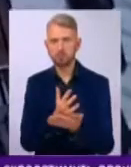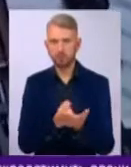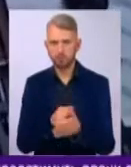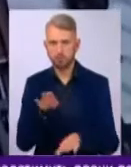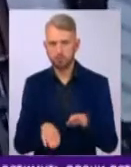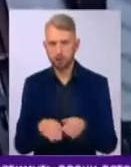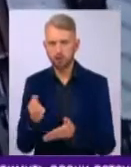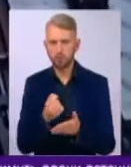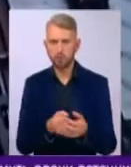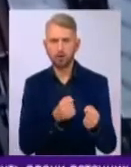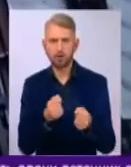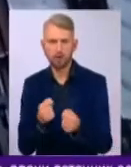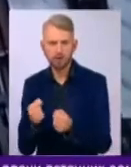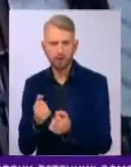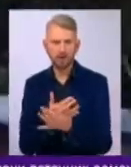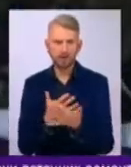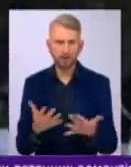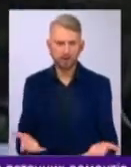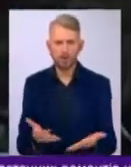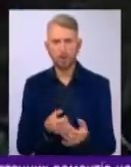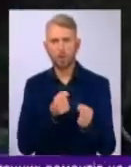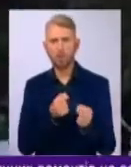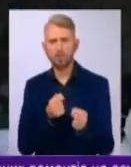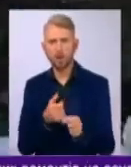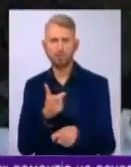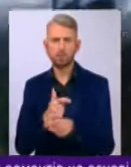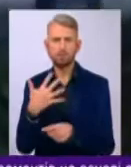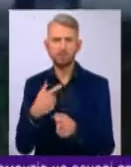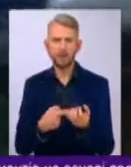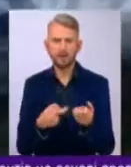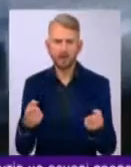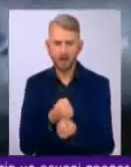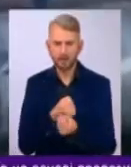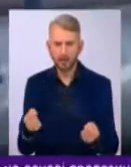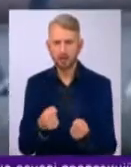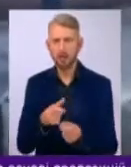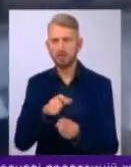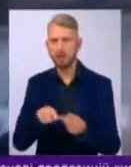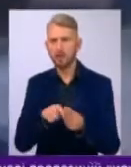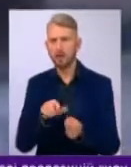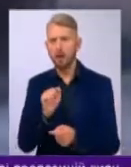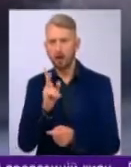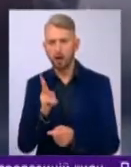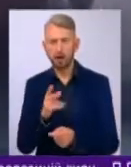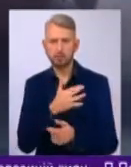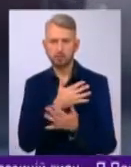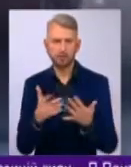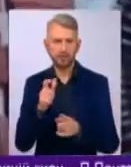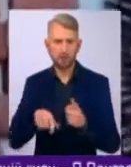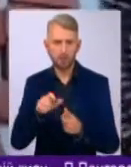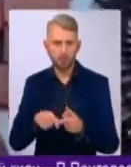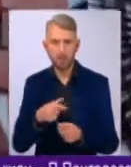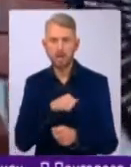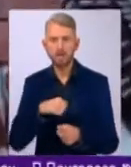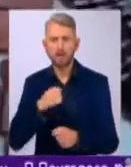зокрема автомати Калашникова різних модифікацій, кулемет, понад 50 гранат, магазини до АК та велику кількість набоїв різного калібру,